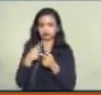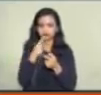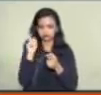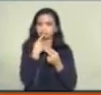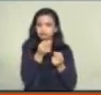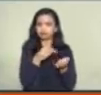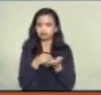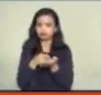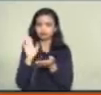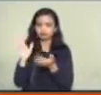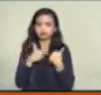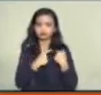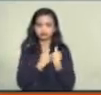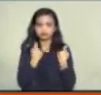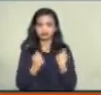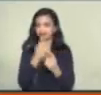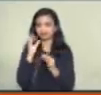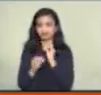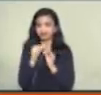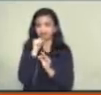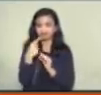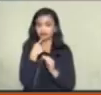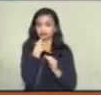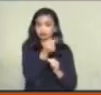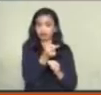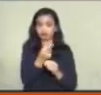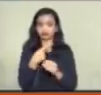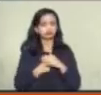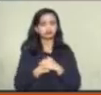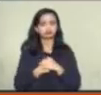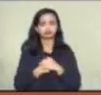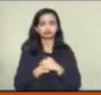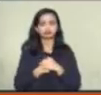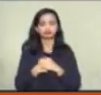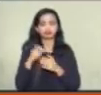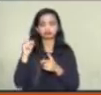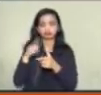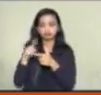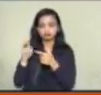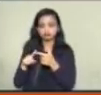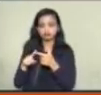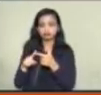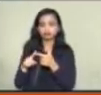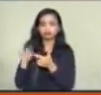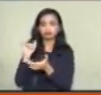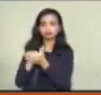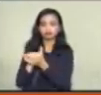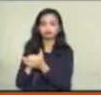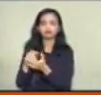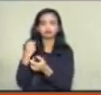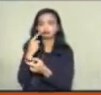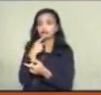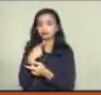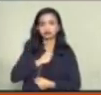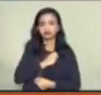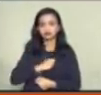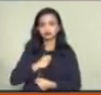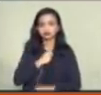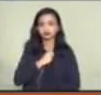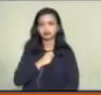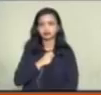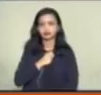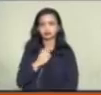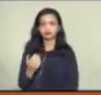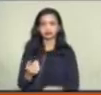mong kasalanan. Kasi pag di mo inamin, sabi nung girlfriend niya, idol, hiwalayan niya. And then po, umamin po na ganun na, idol. Nagsasorry po siya pa umadi. Di na